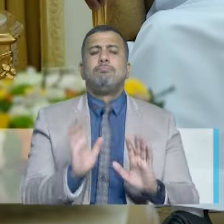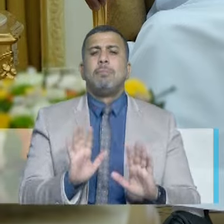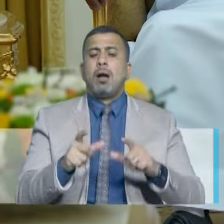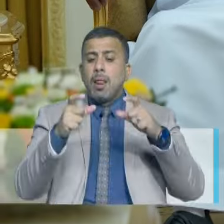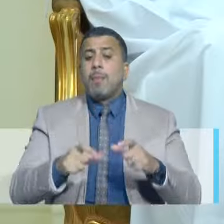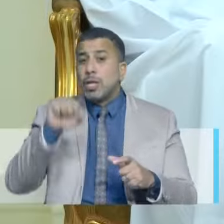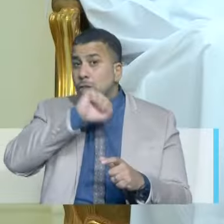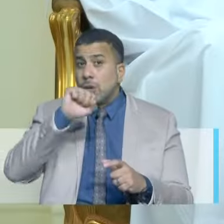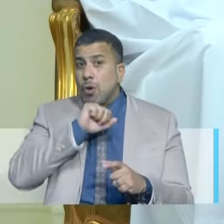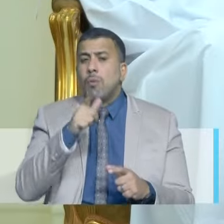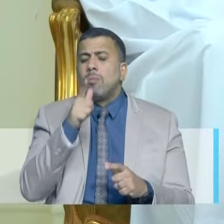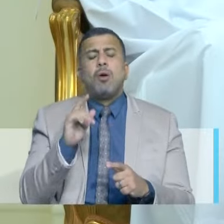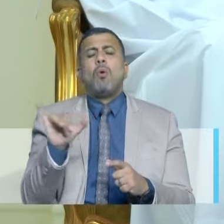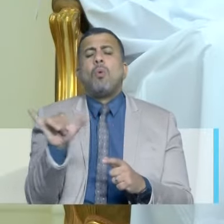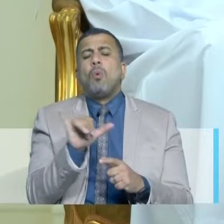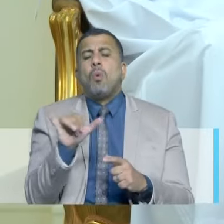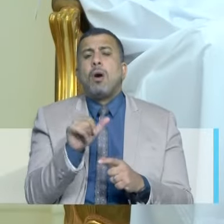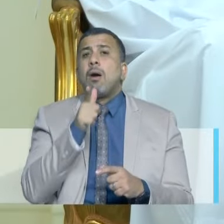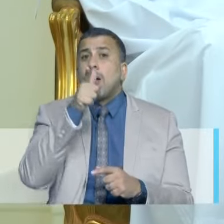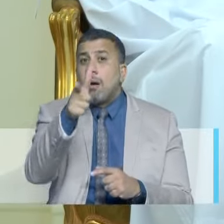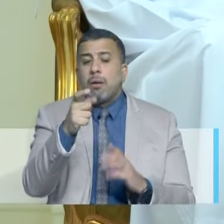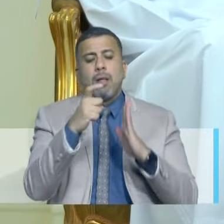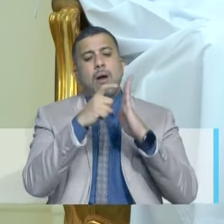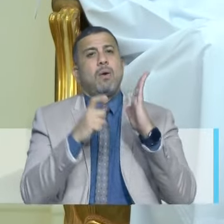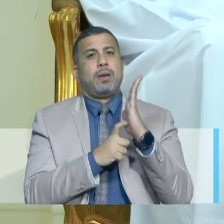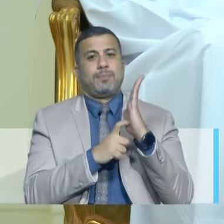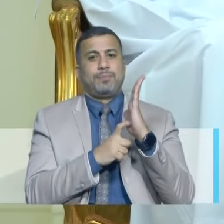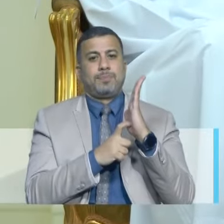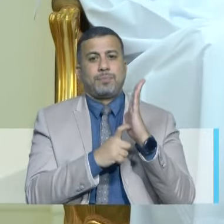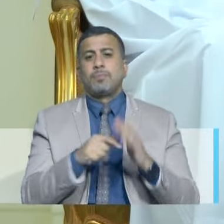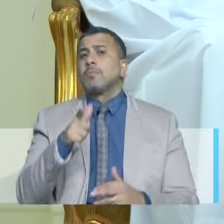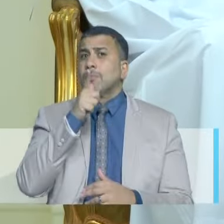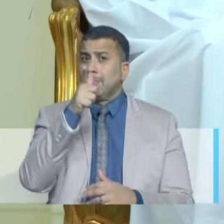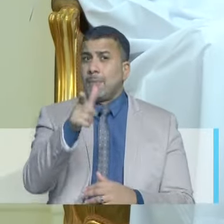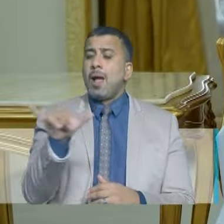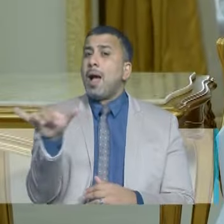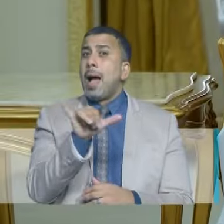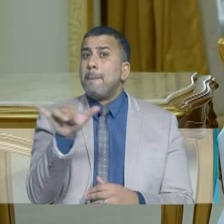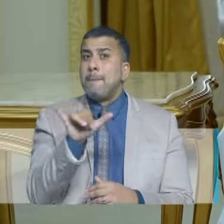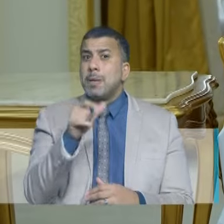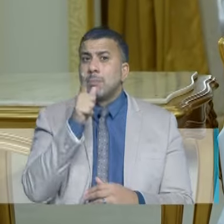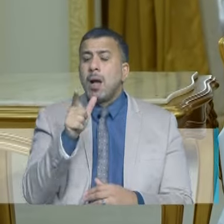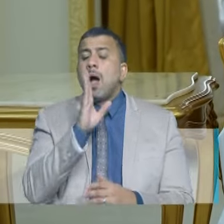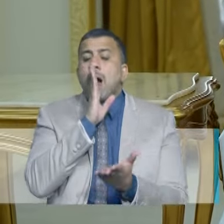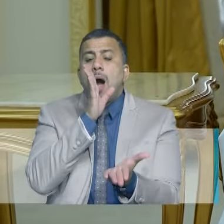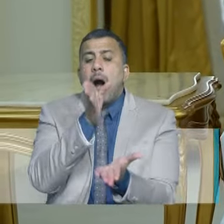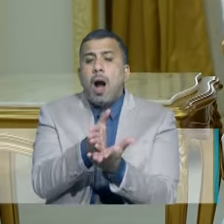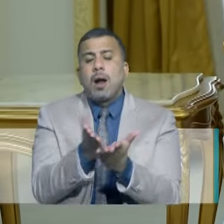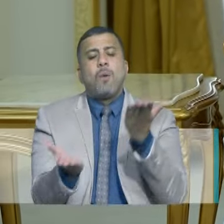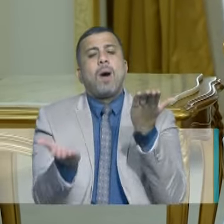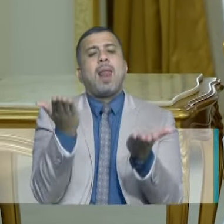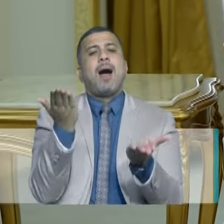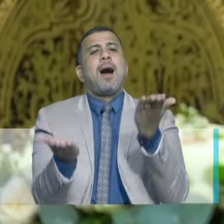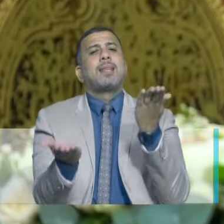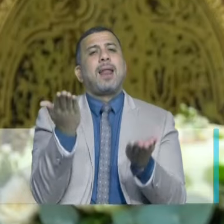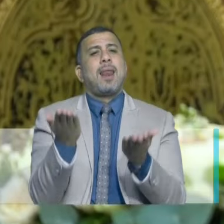الاماره الا في الحدود التي تقرها القوانين واشار سموه الى اهميه ارساء قيم الحق والعدل بين من